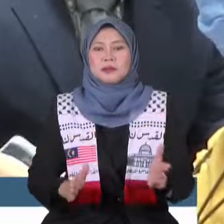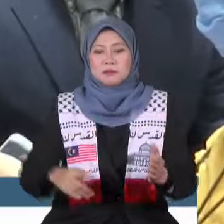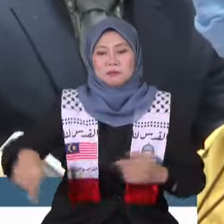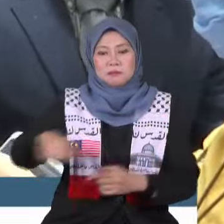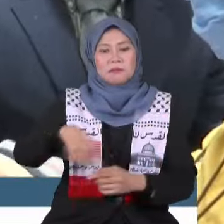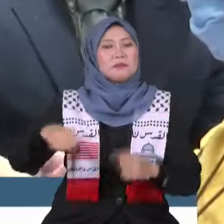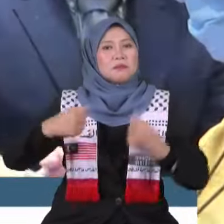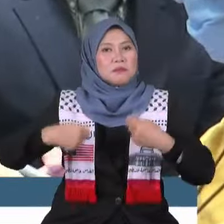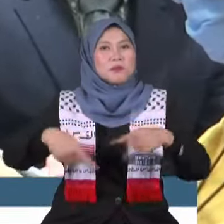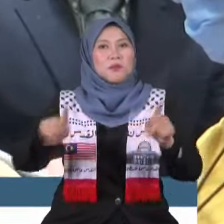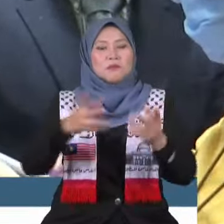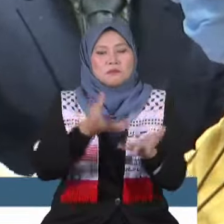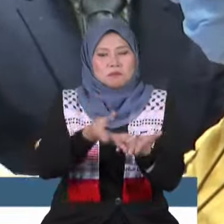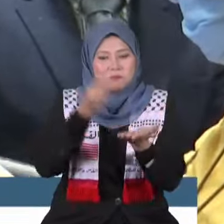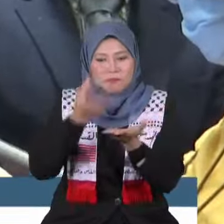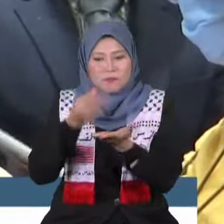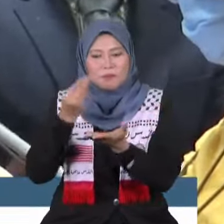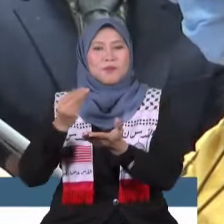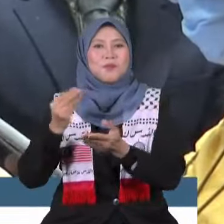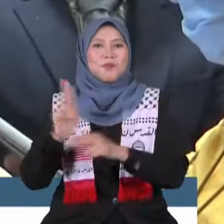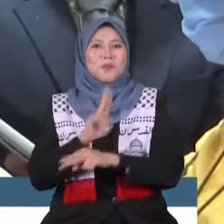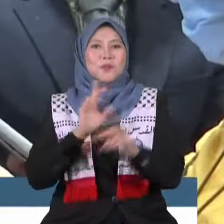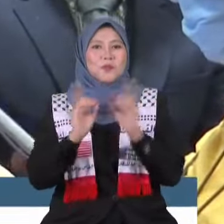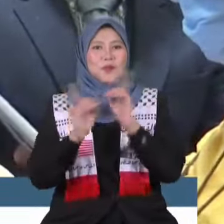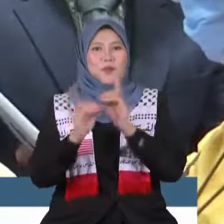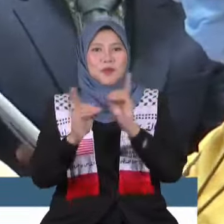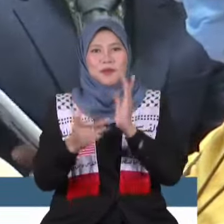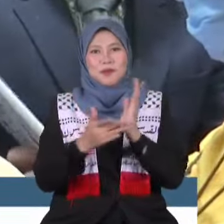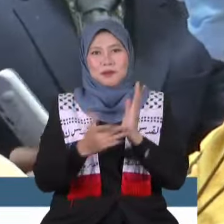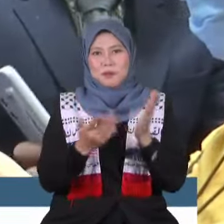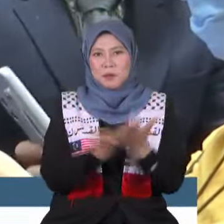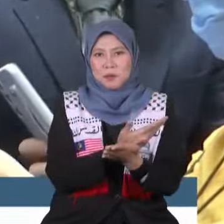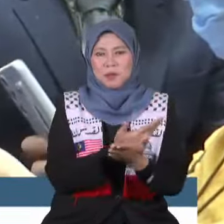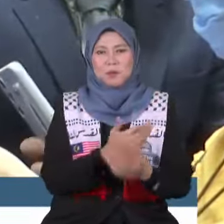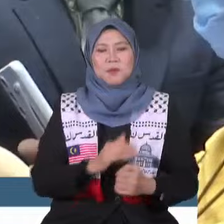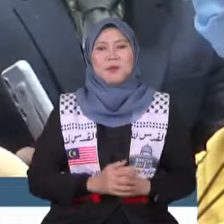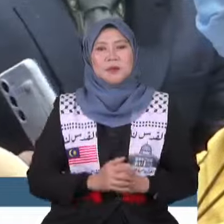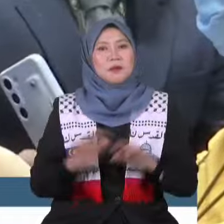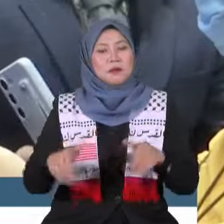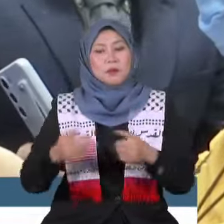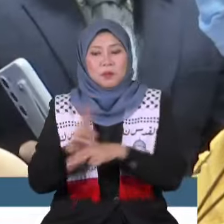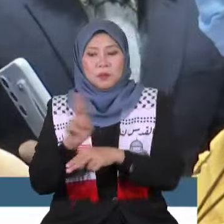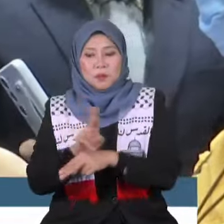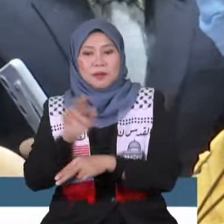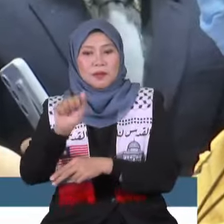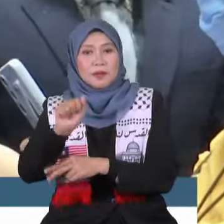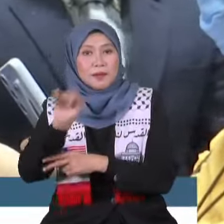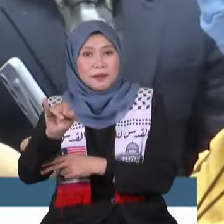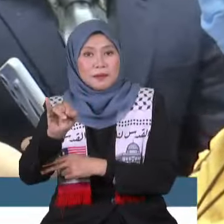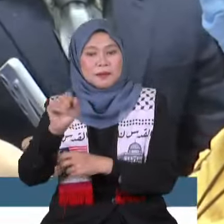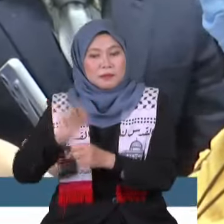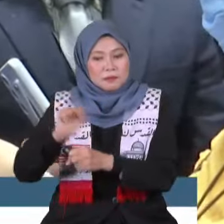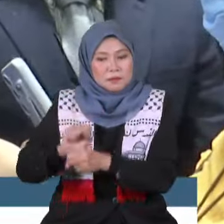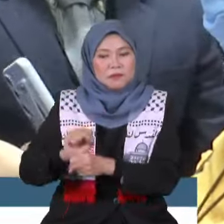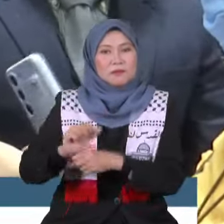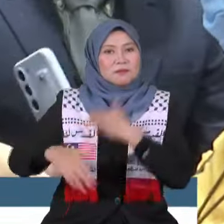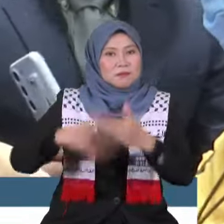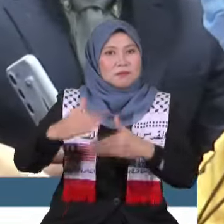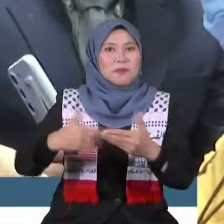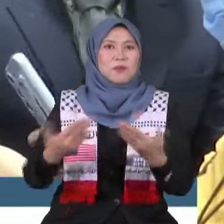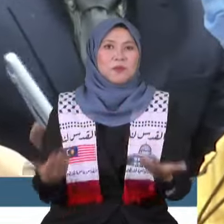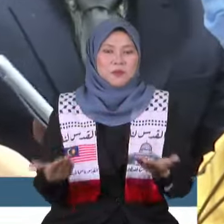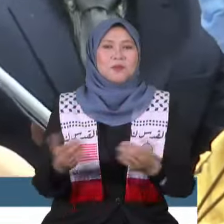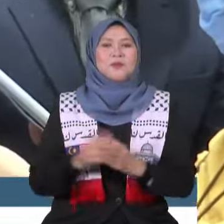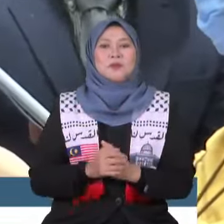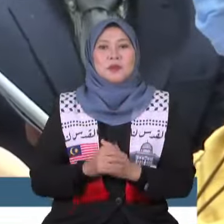peluang untuklah belajar tentang teknologi terkini. Dalam kes ini, bagaimana nak guna pakai AI dalam kerja mereka. Saya harap